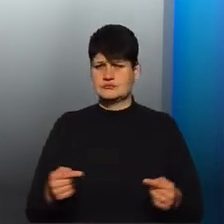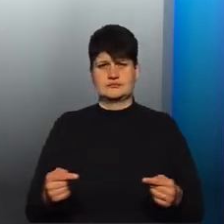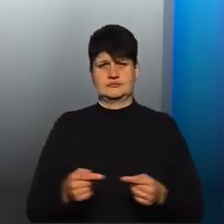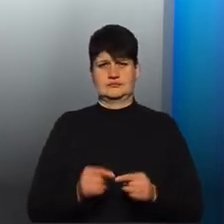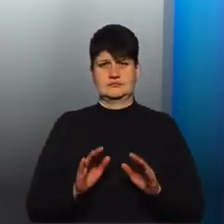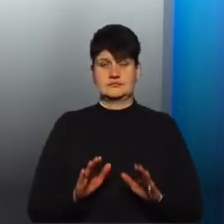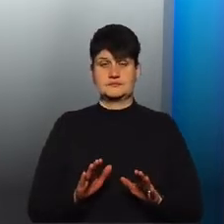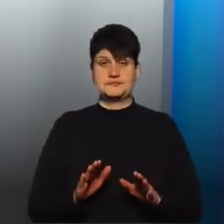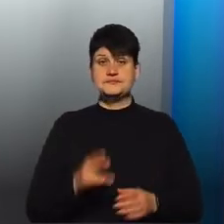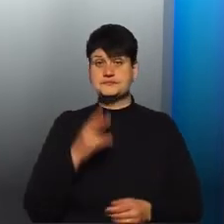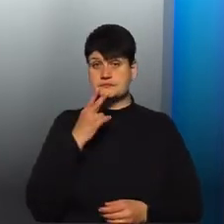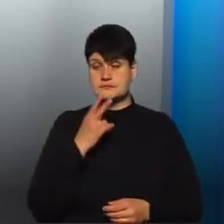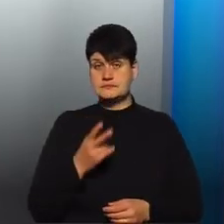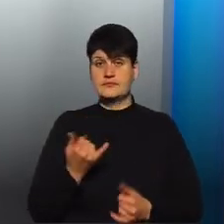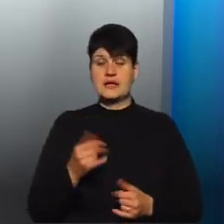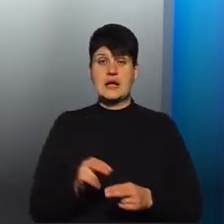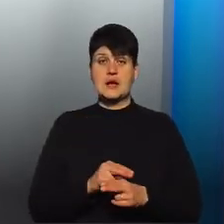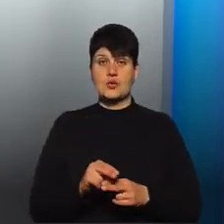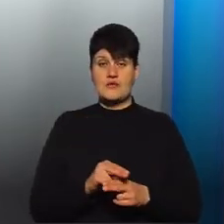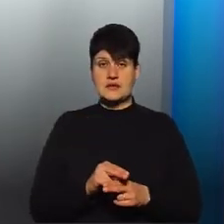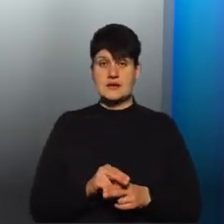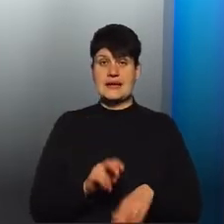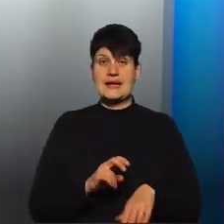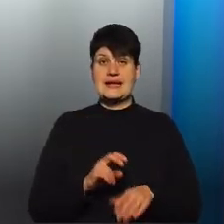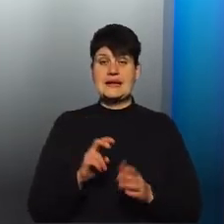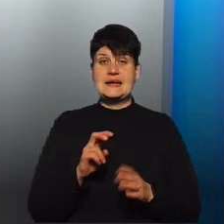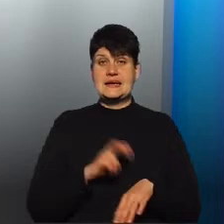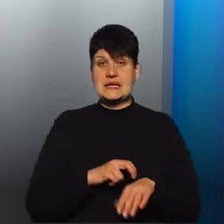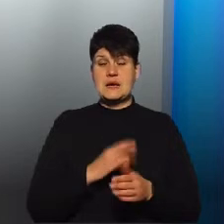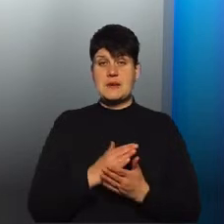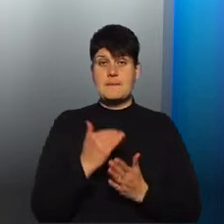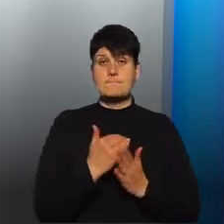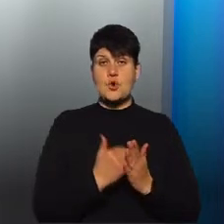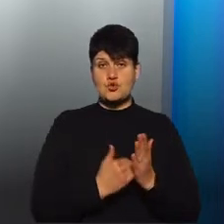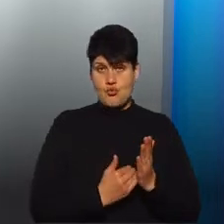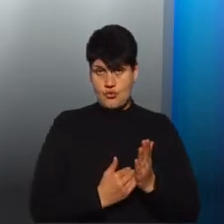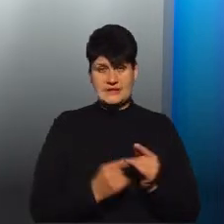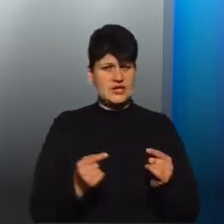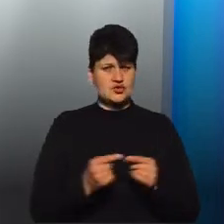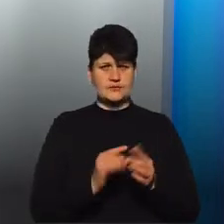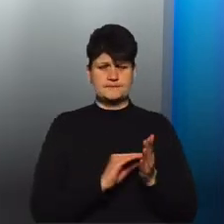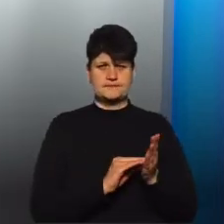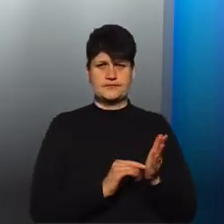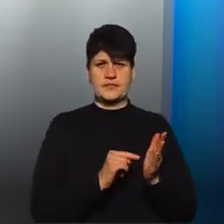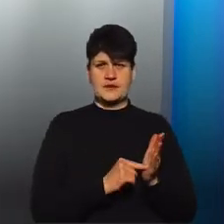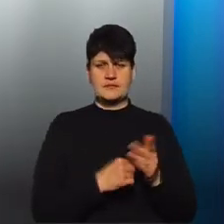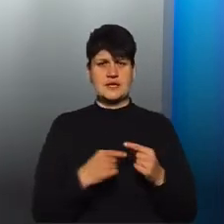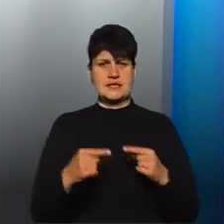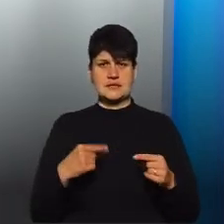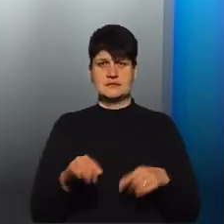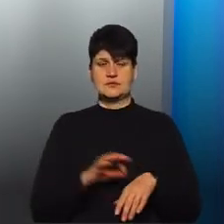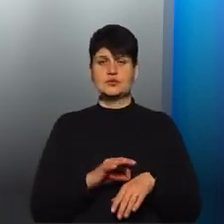для лікування лікар має протоколи лікування, де чітко йому зазначено при тій чи іншій носеології. Якщо це